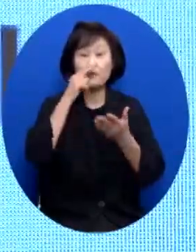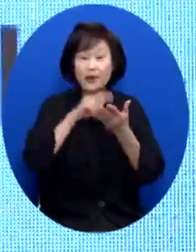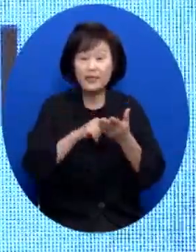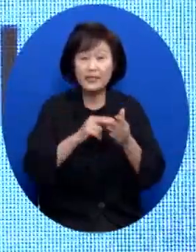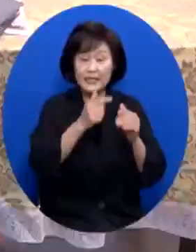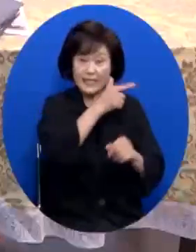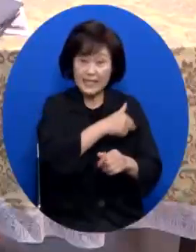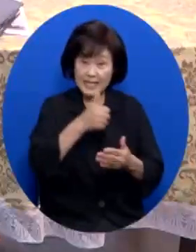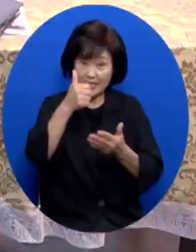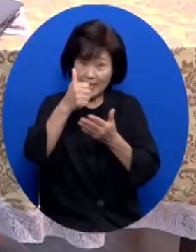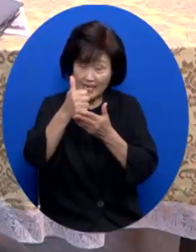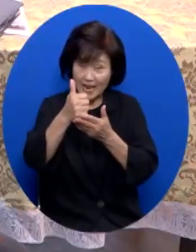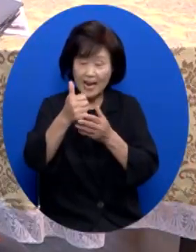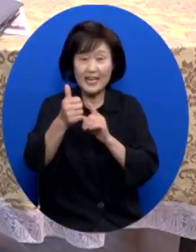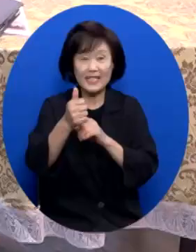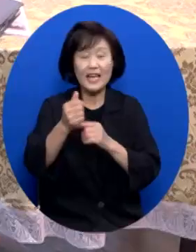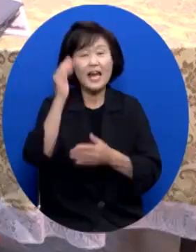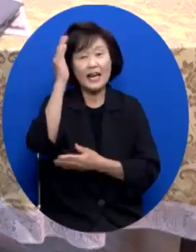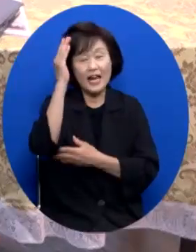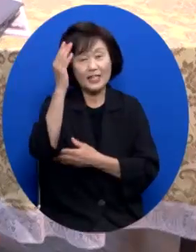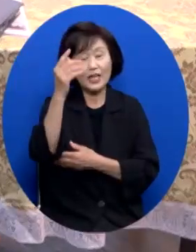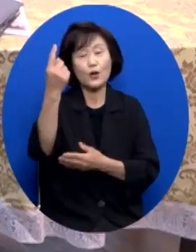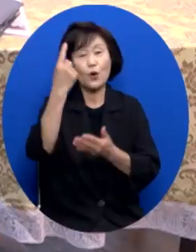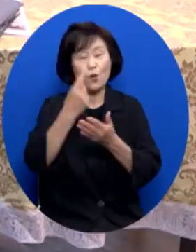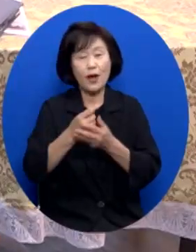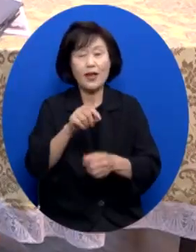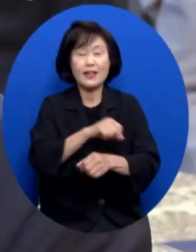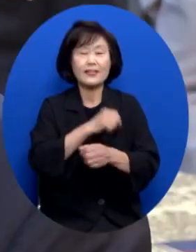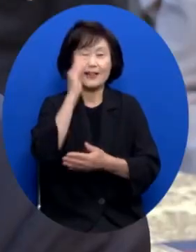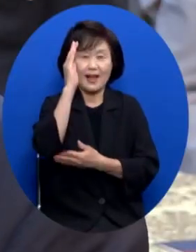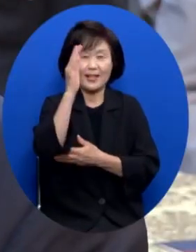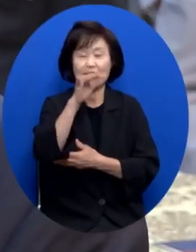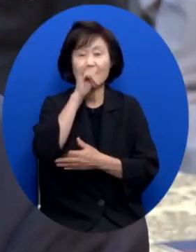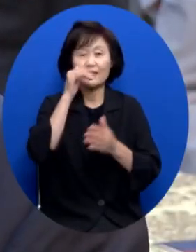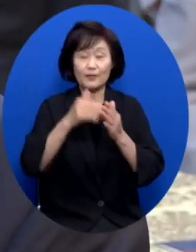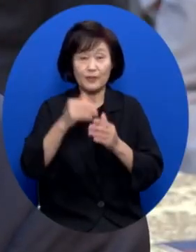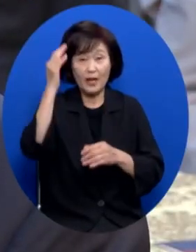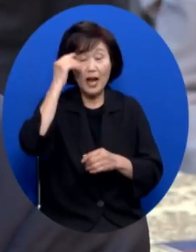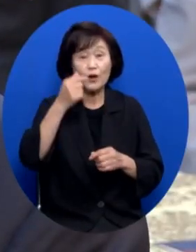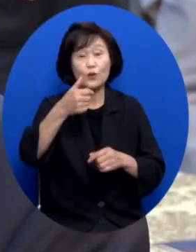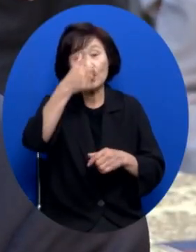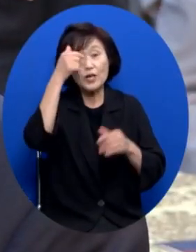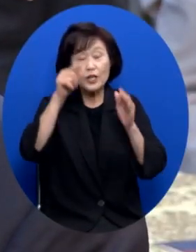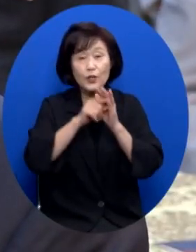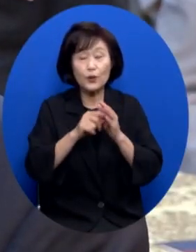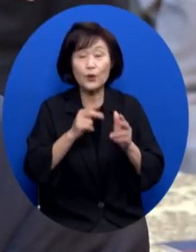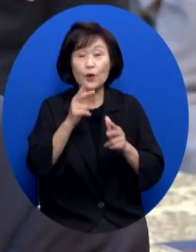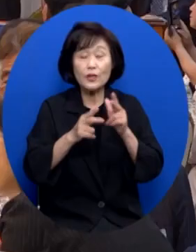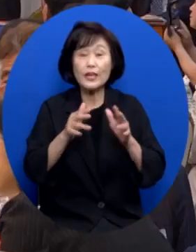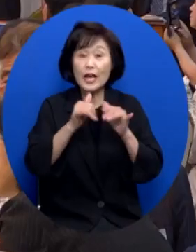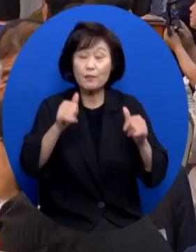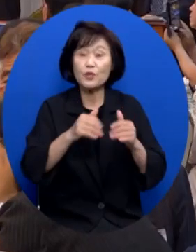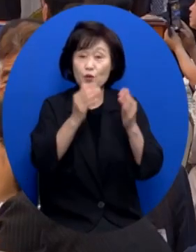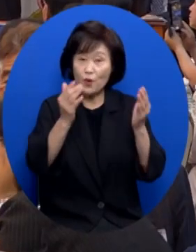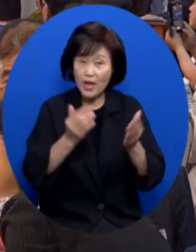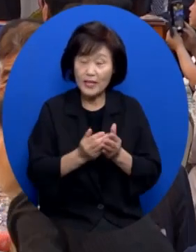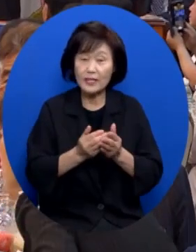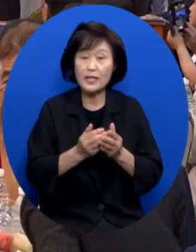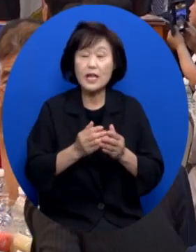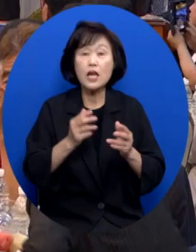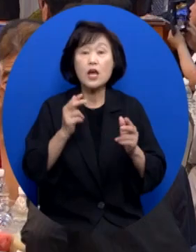이사장 고도원 작가가 강사로 나서 특강을 진행했습니다. 한국기독실업인회 전남동부연합회는